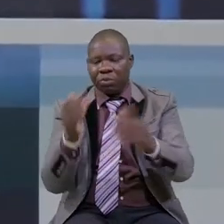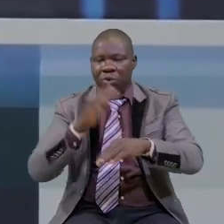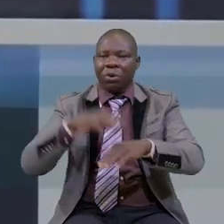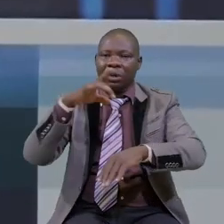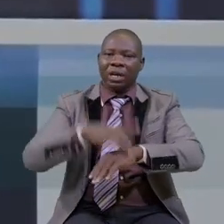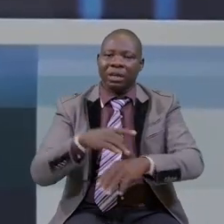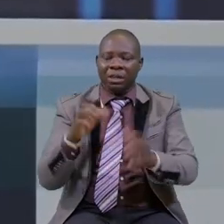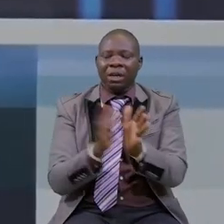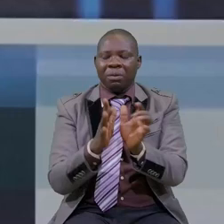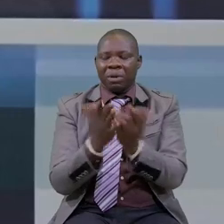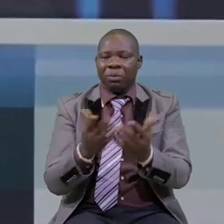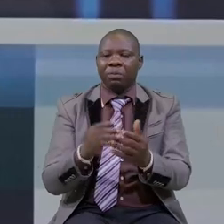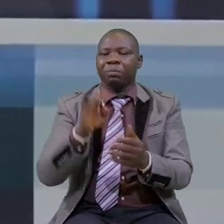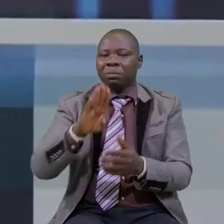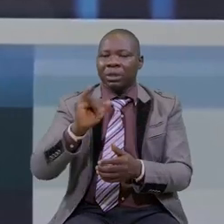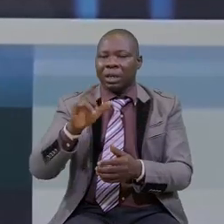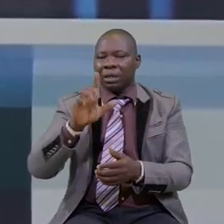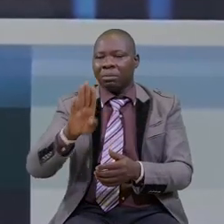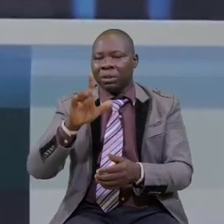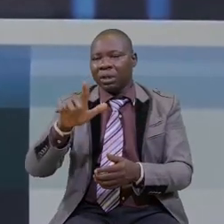terre. La Bible,